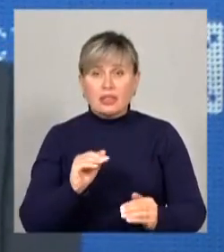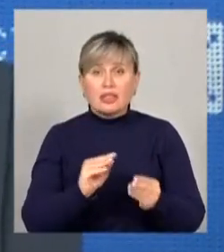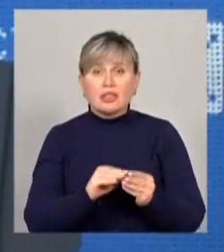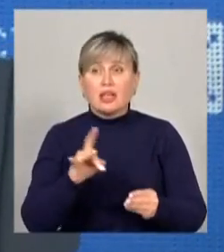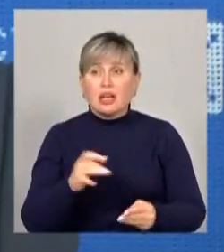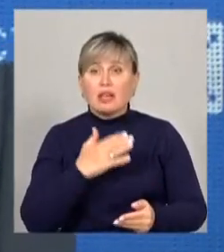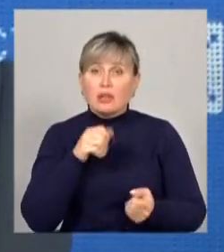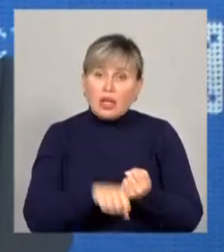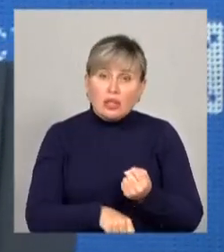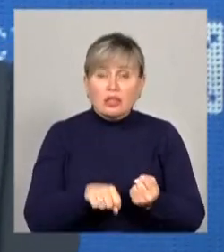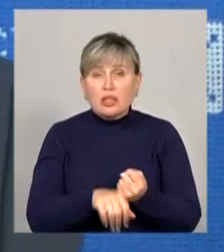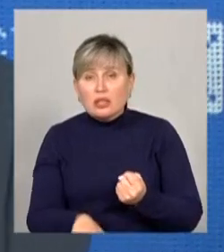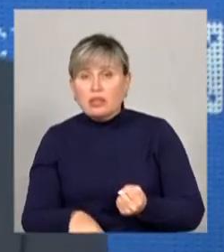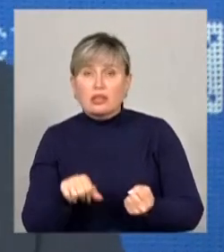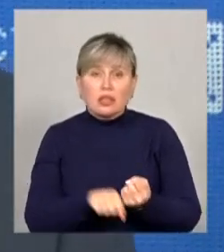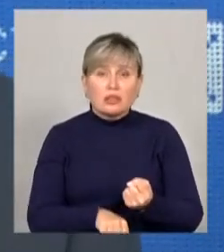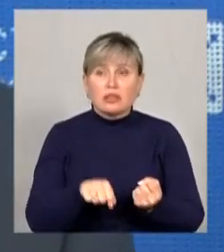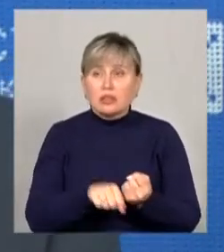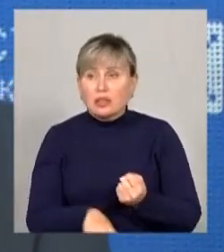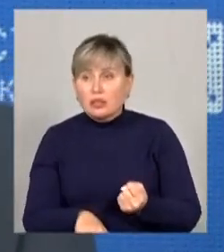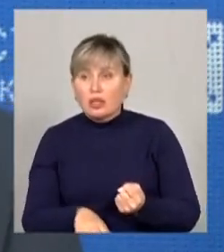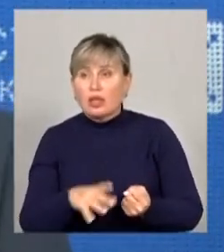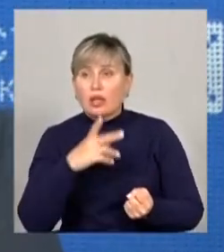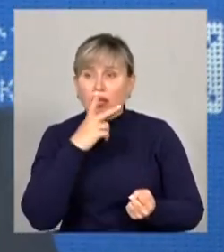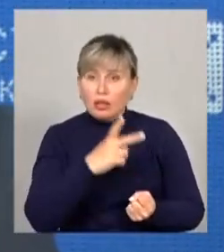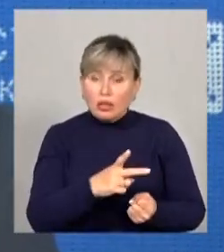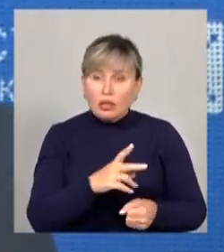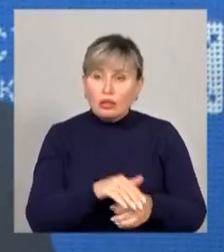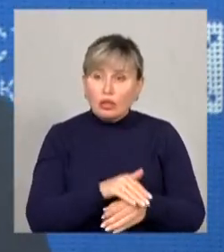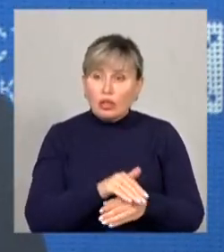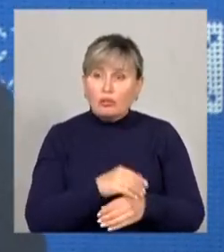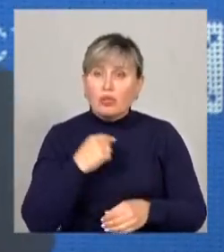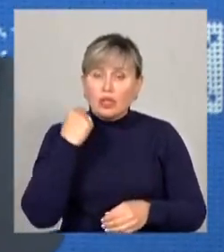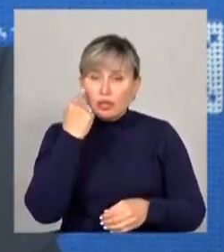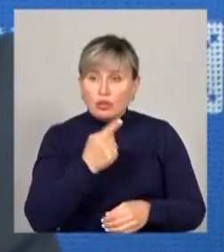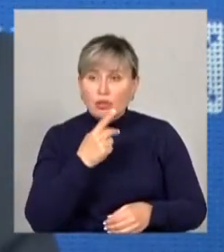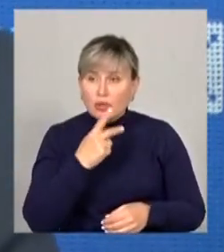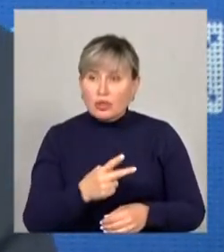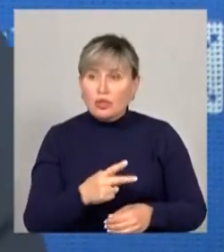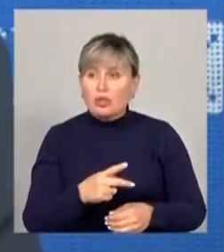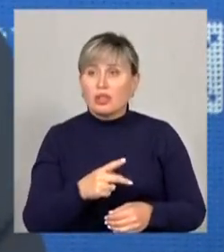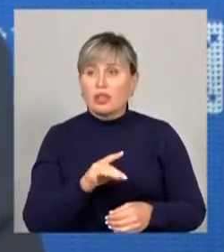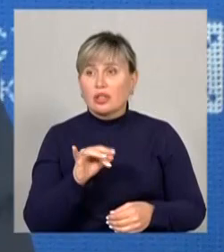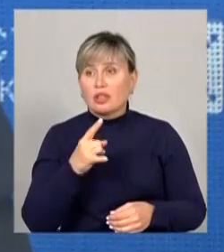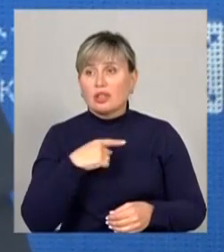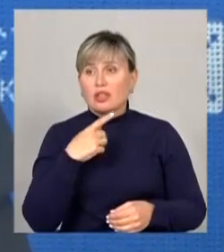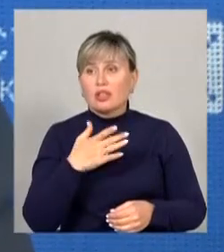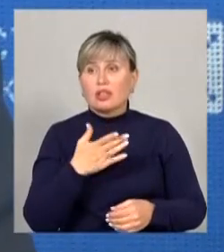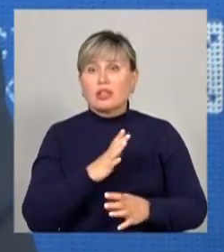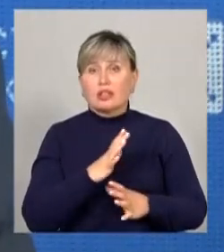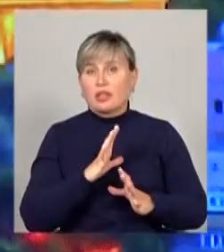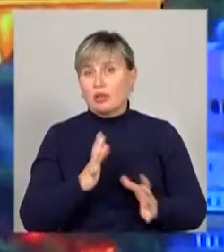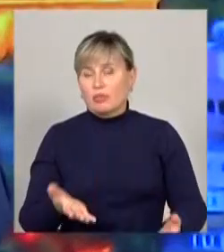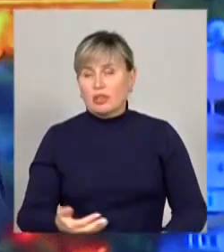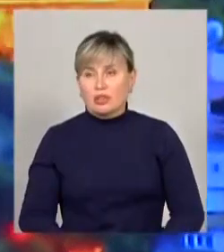спрашивают, насиловал, не насиловал, насиловал. Потом, посмотрев на доброе лицо, на улыбчивое лицо насильника, ребенок может сказать «нет».